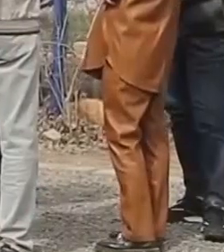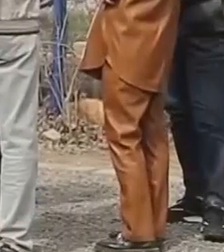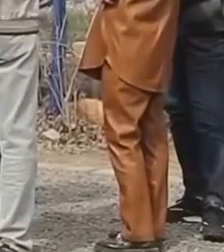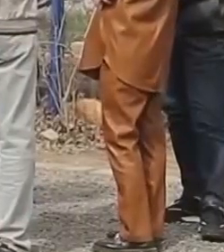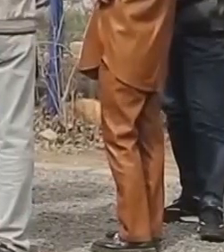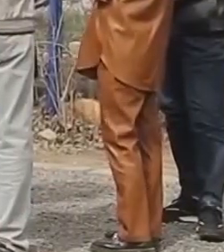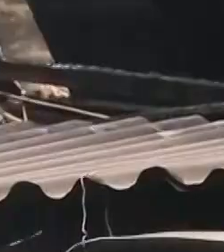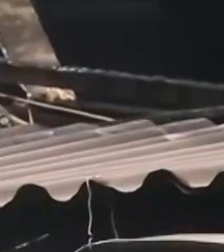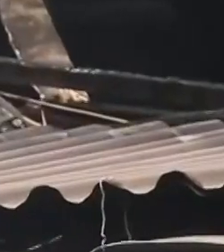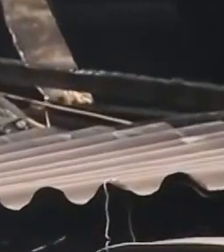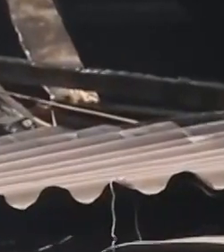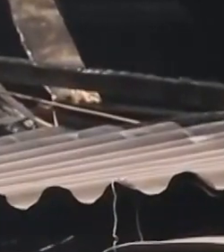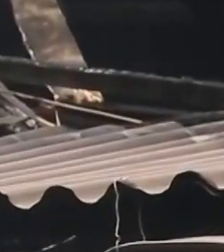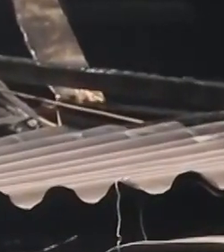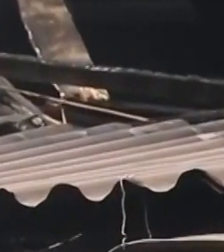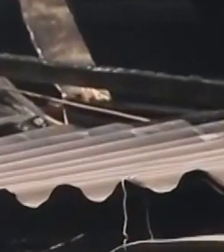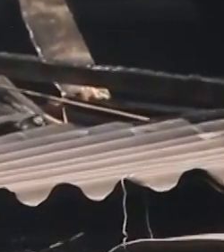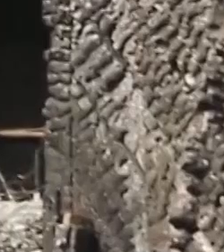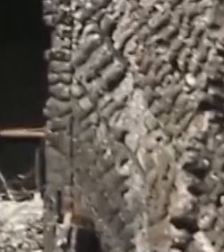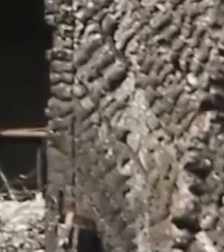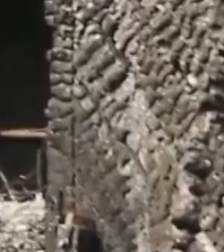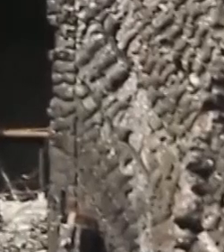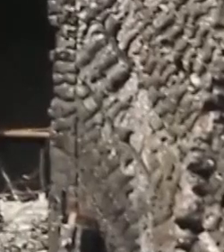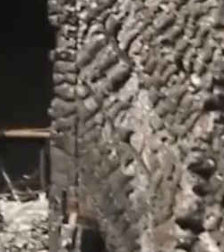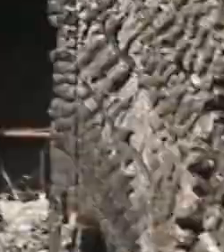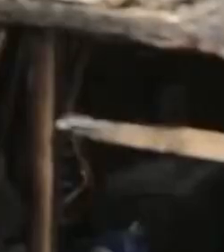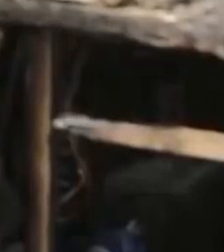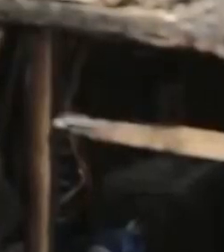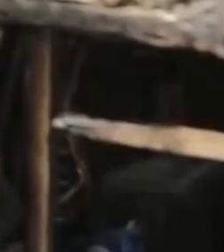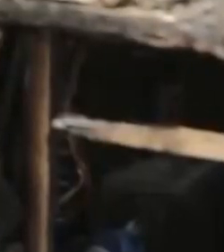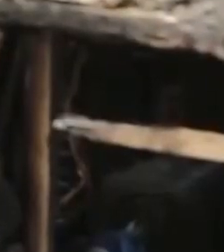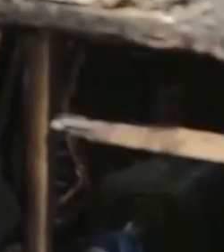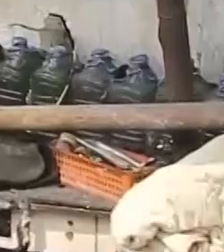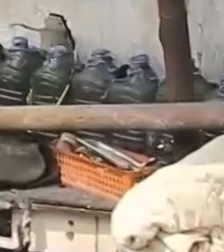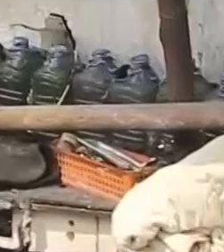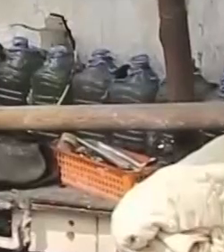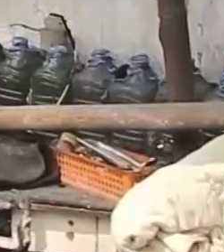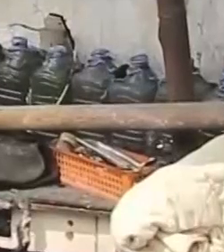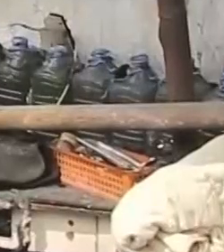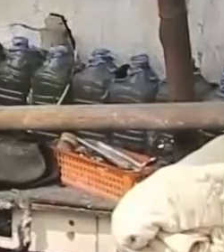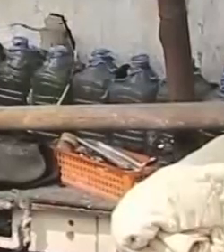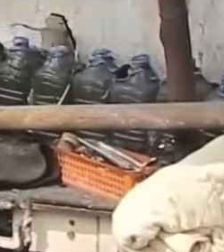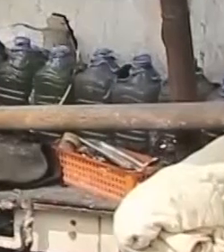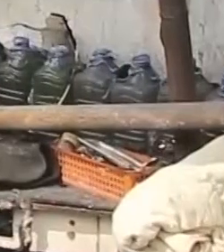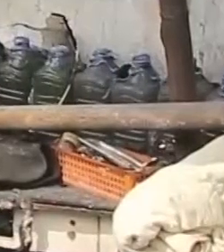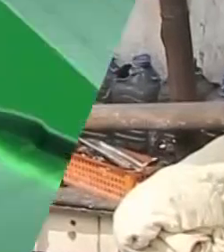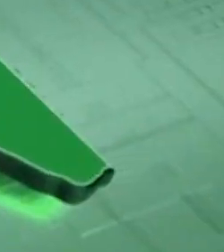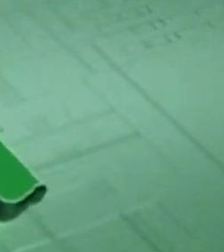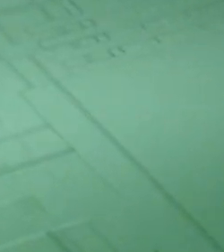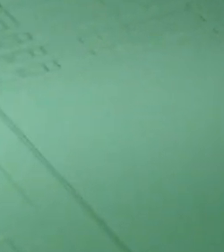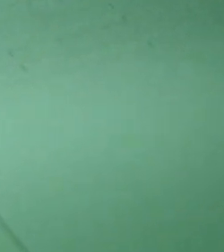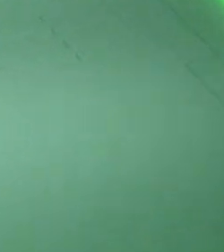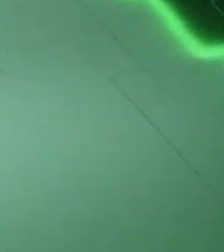В Актобе двое малолетних детей сгорели заживо в собственном доме. В чем причина трагедии? Об этом через несколько минут.